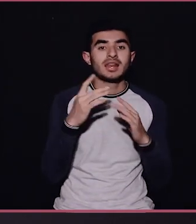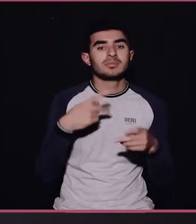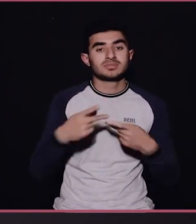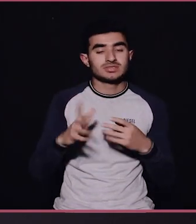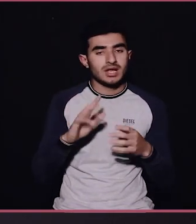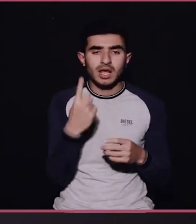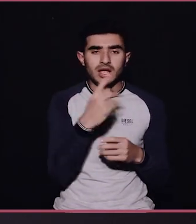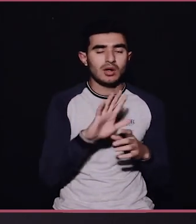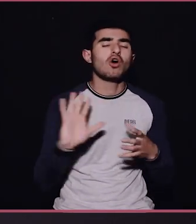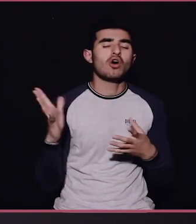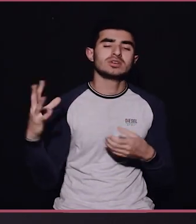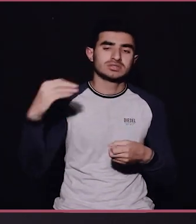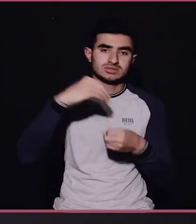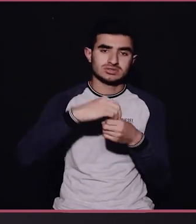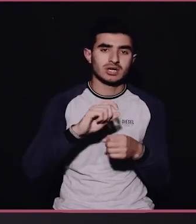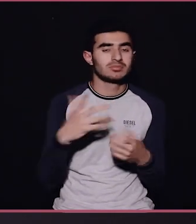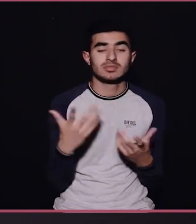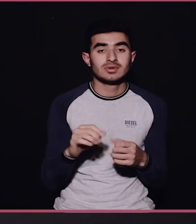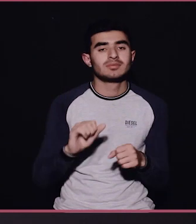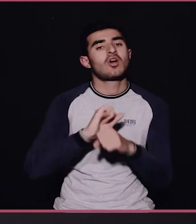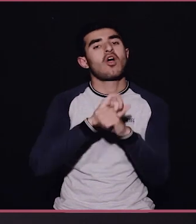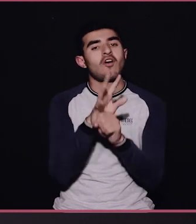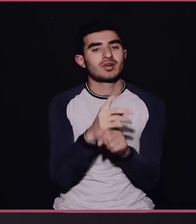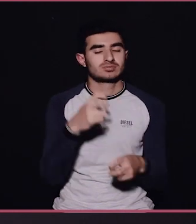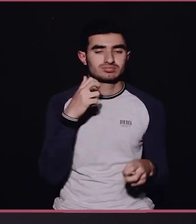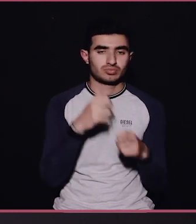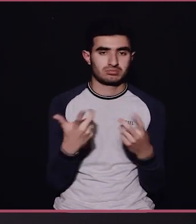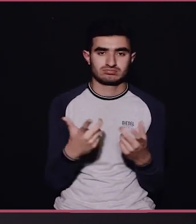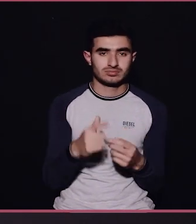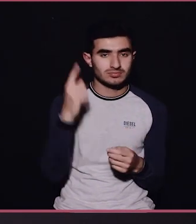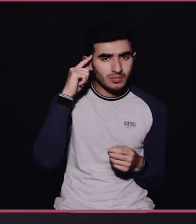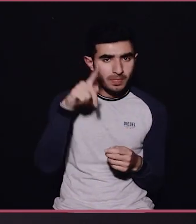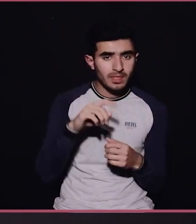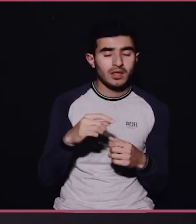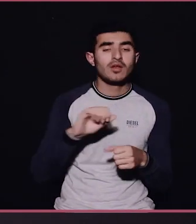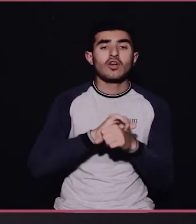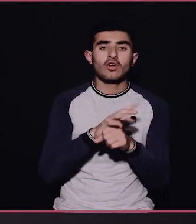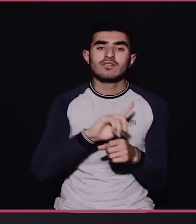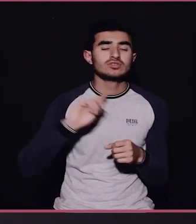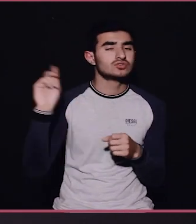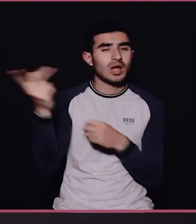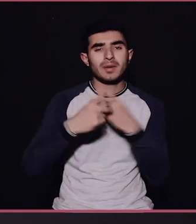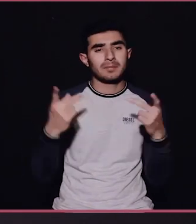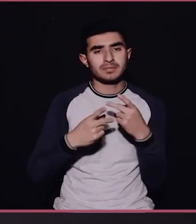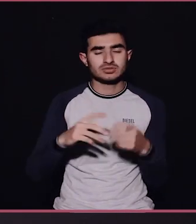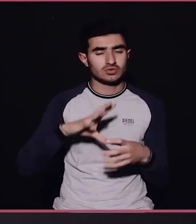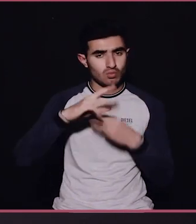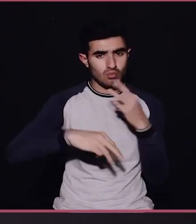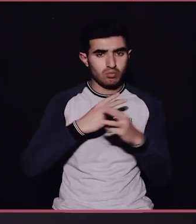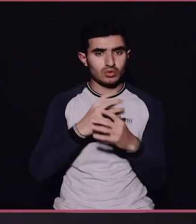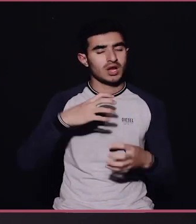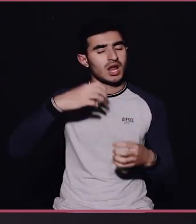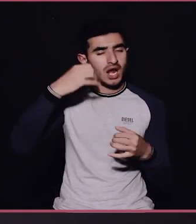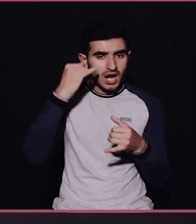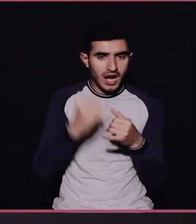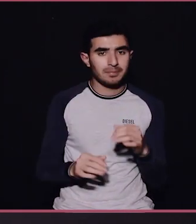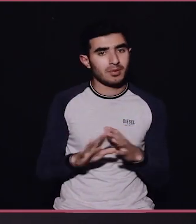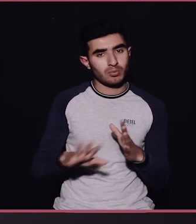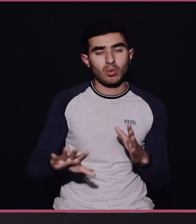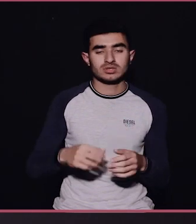biggest challenges, not just in Pakistan but globally, and not just in e-commerce but in every industry, which has been the impact of